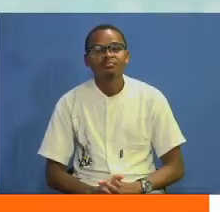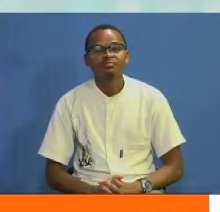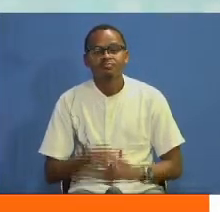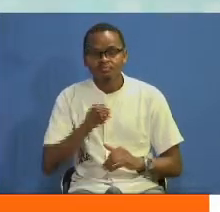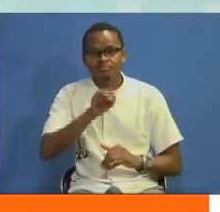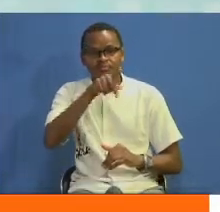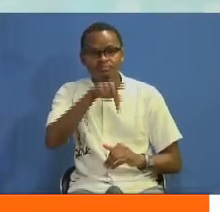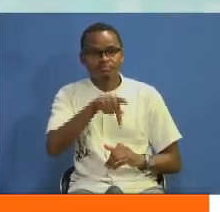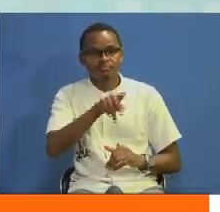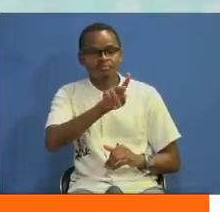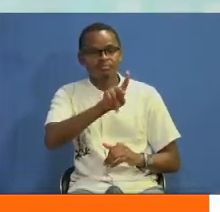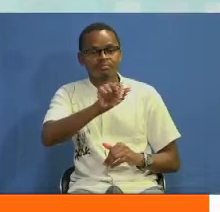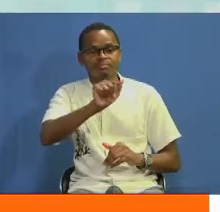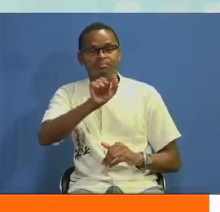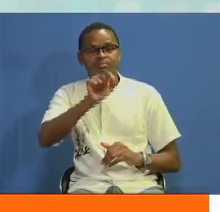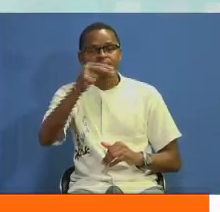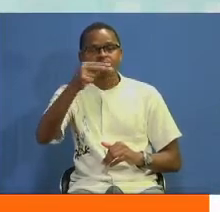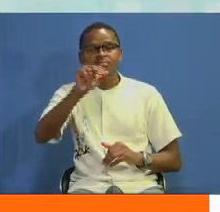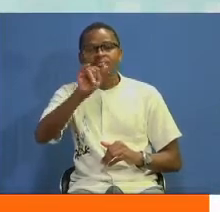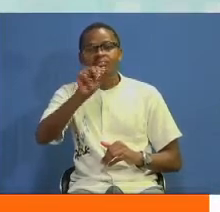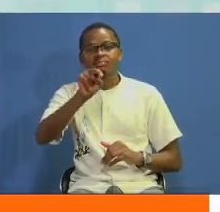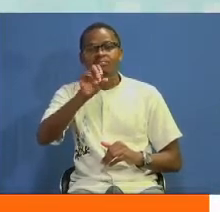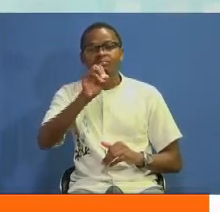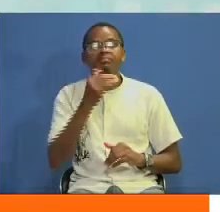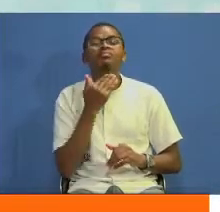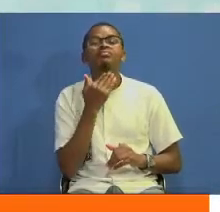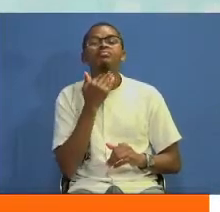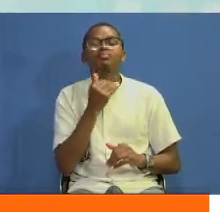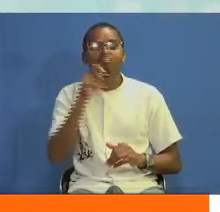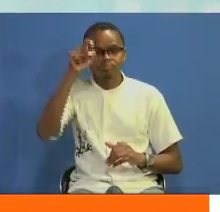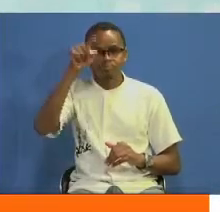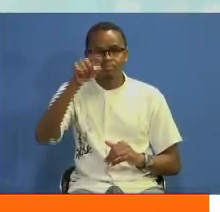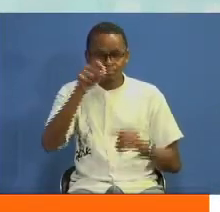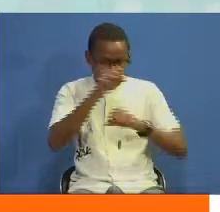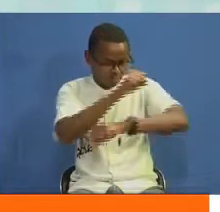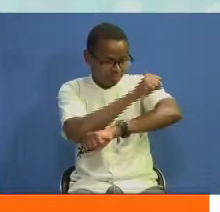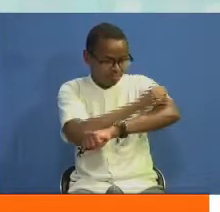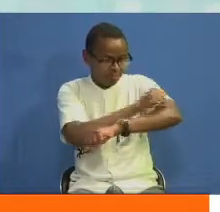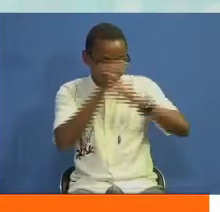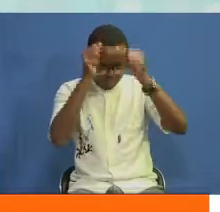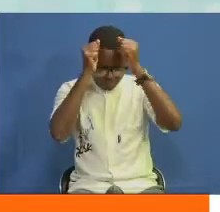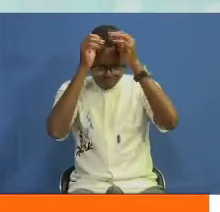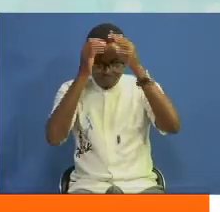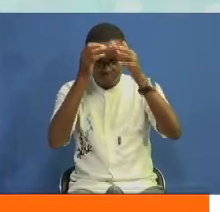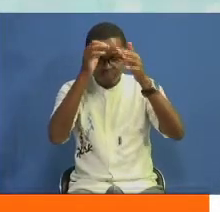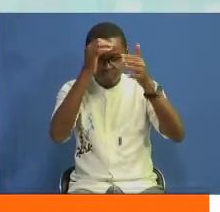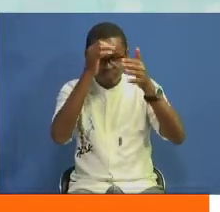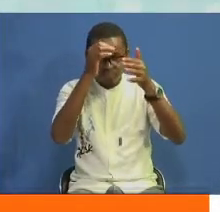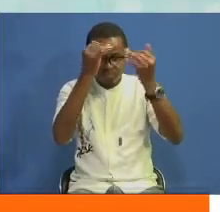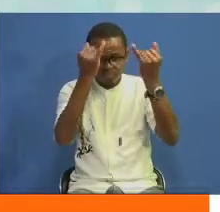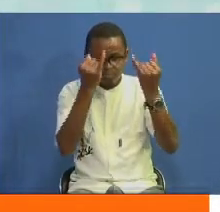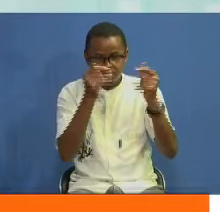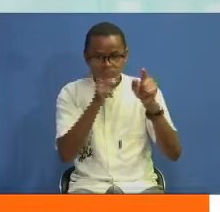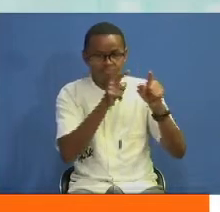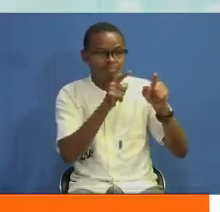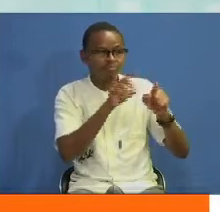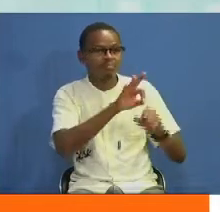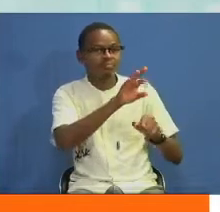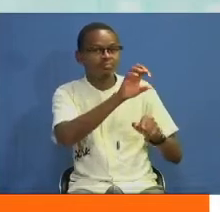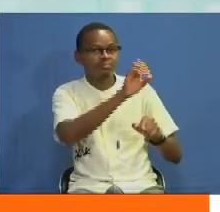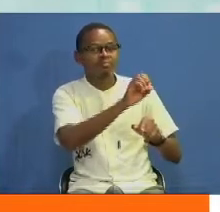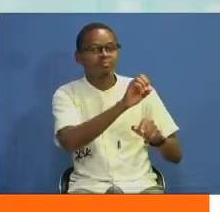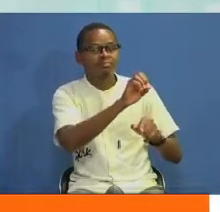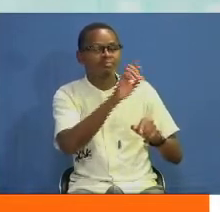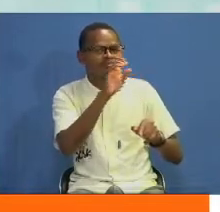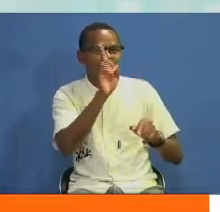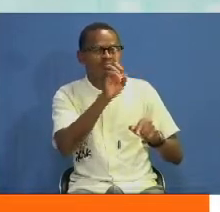Mbunge wa Kathiani Robert Mbiu ametoa pendekezo la lazima kuwa shule zenye wanafunzi chini ya 30 zisifungwe. Awali